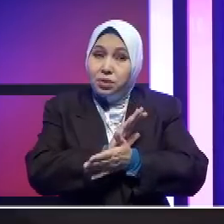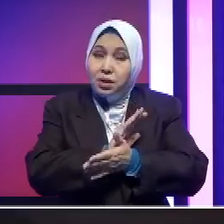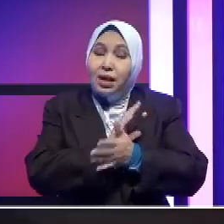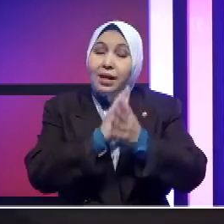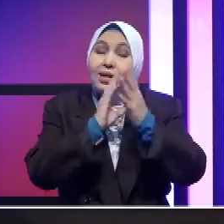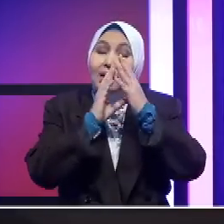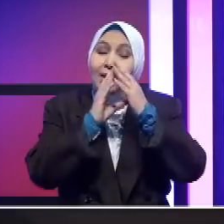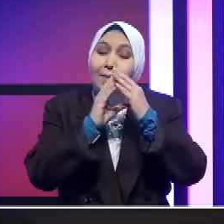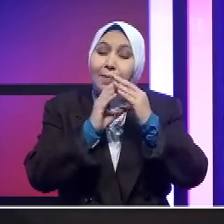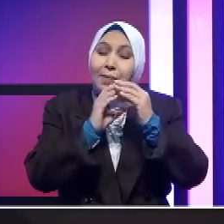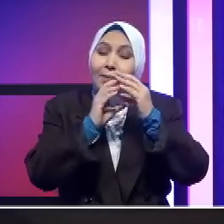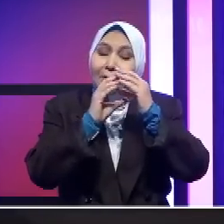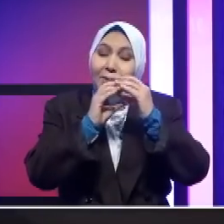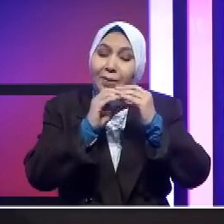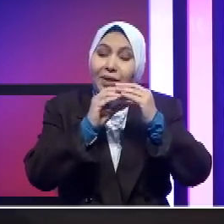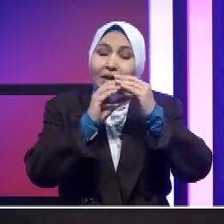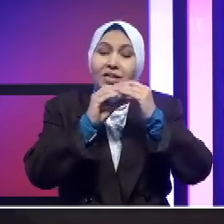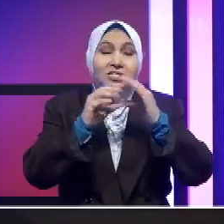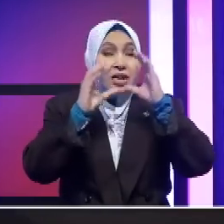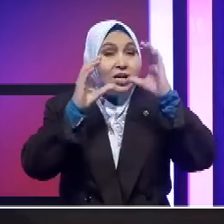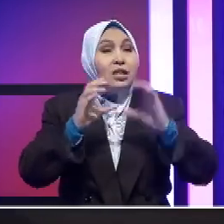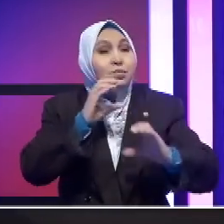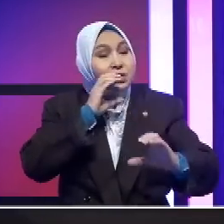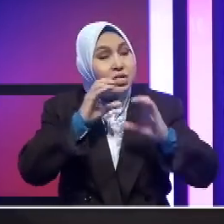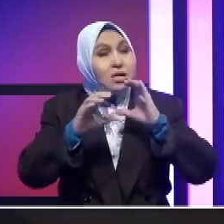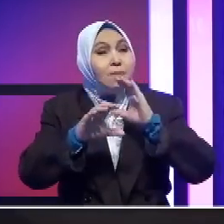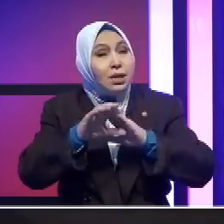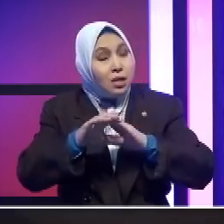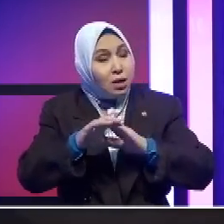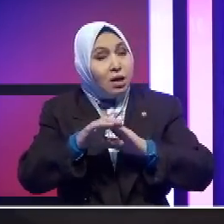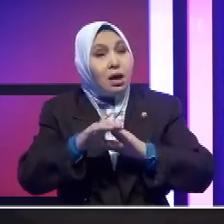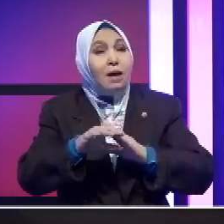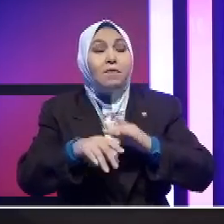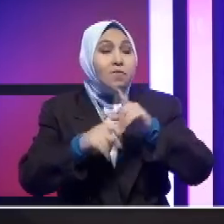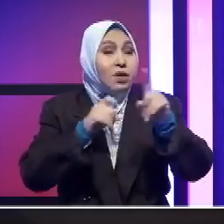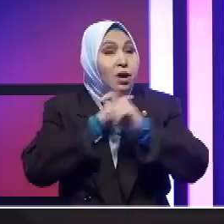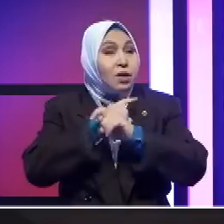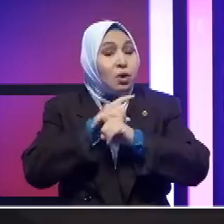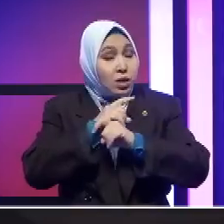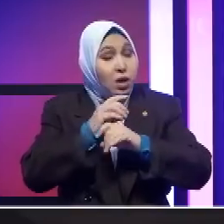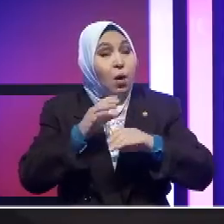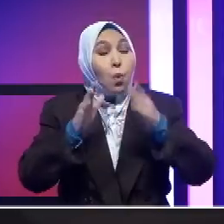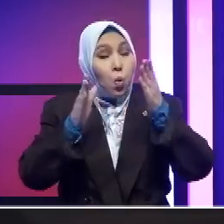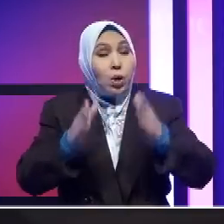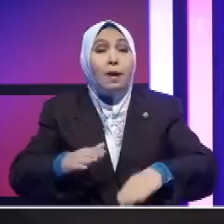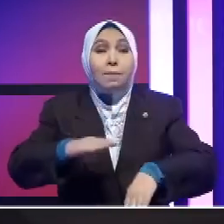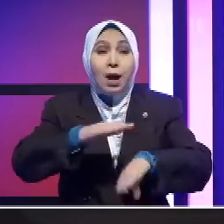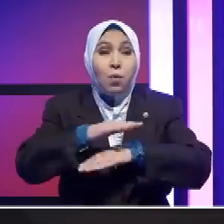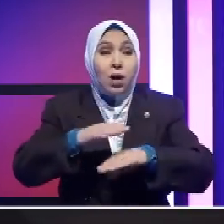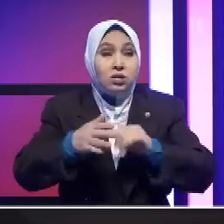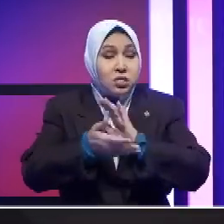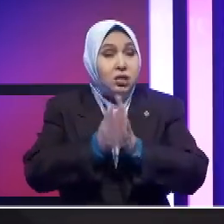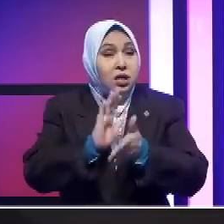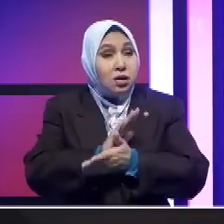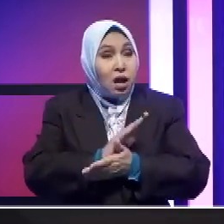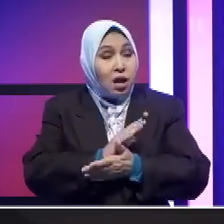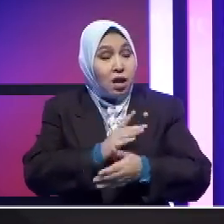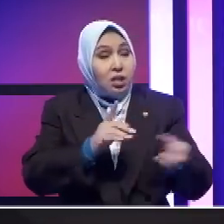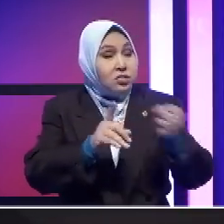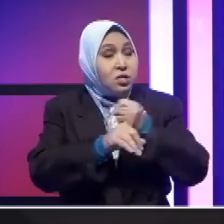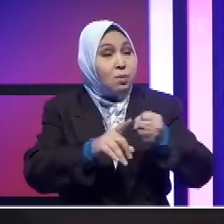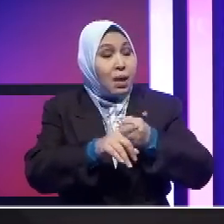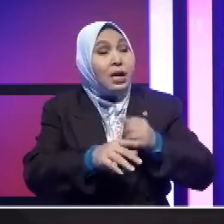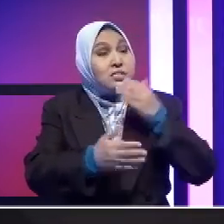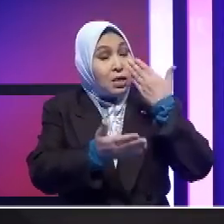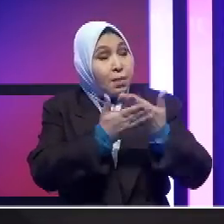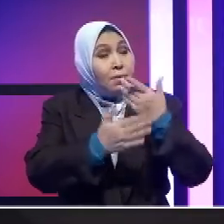lembutkan sikit cara dia bercakap kepada Firaun pasal dia orang bawa. Kalau dia lebih-lebih je, kan, dia kata semua azab akan sampai pada engkau, ha,